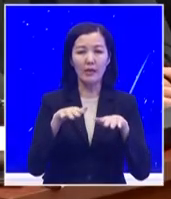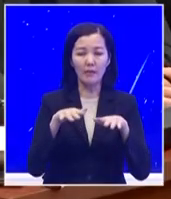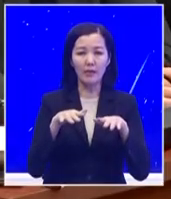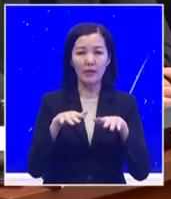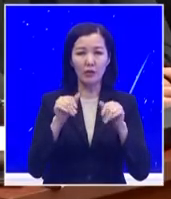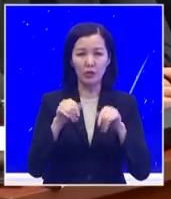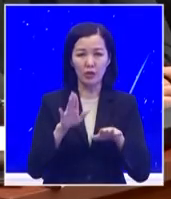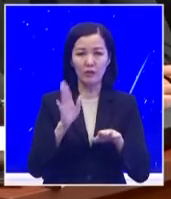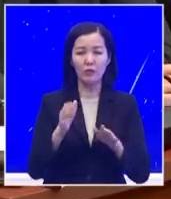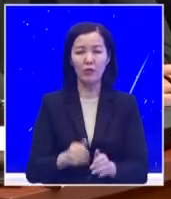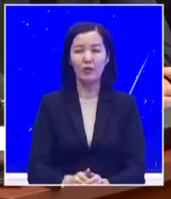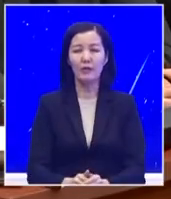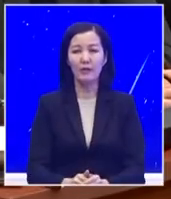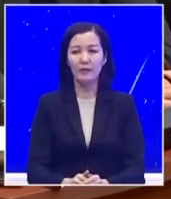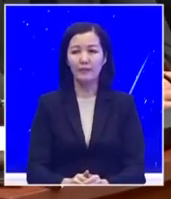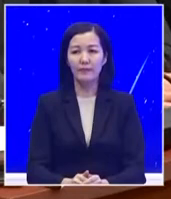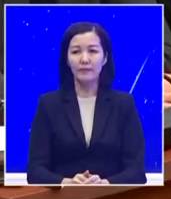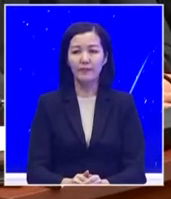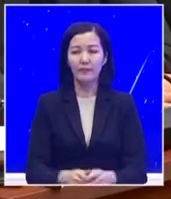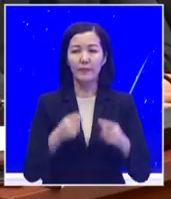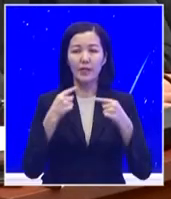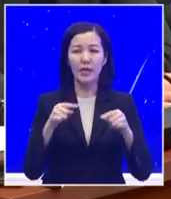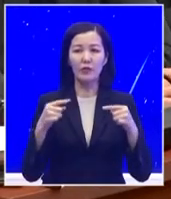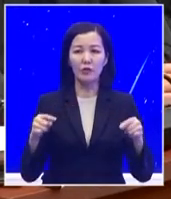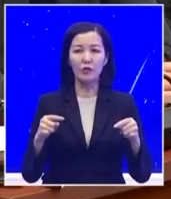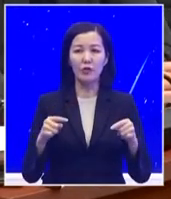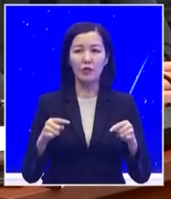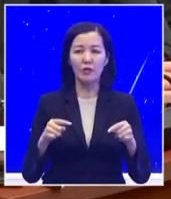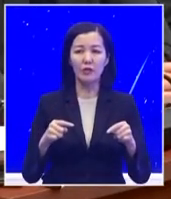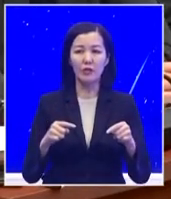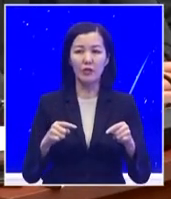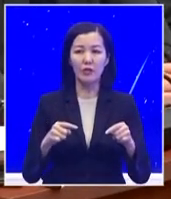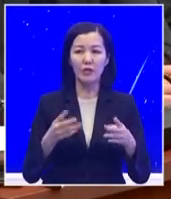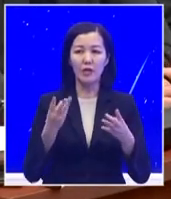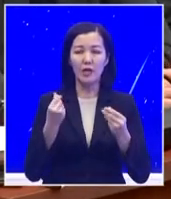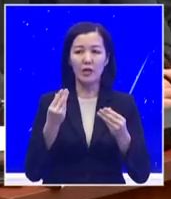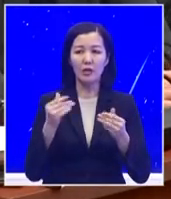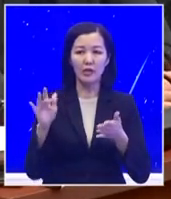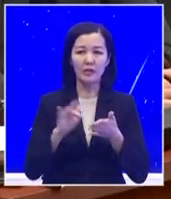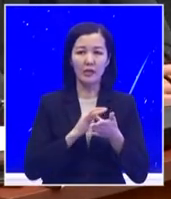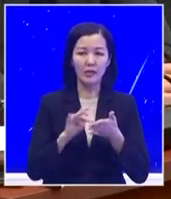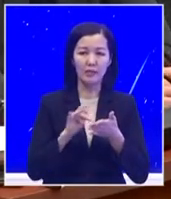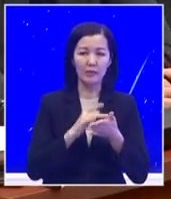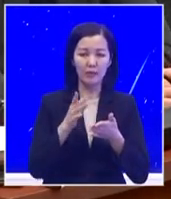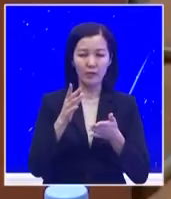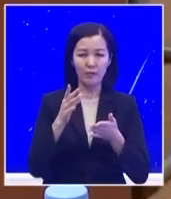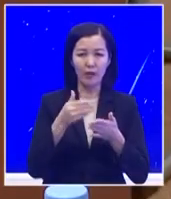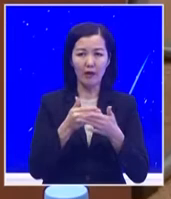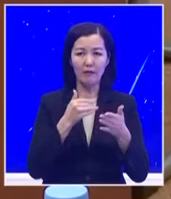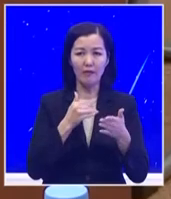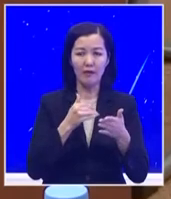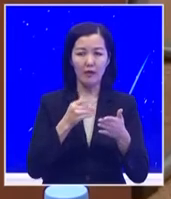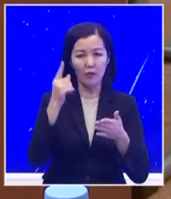қарауына жіберіледі. Әртүрлі тәсілдерін қарап, қаржыны да есептеп көріп жатырмыз, бірақ бұл